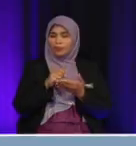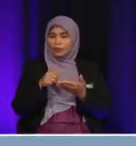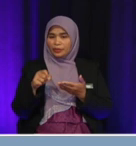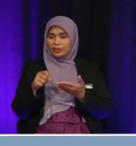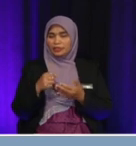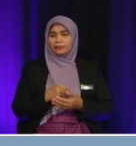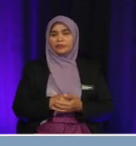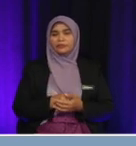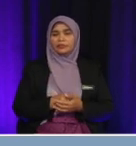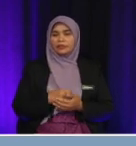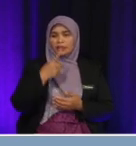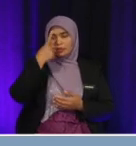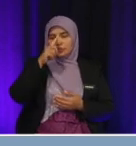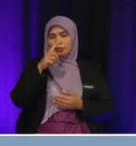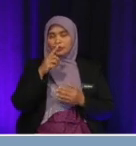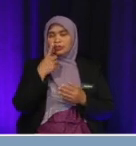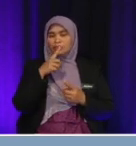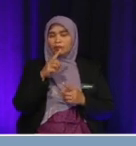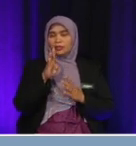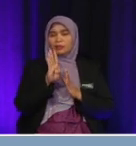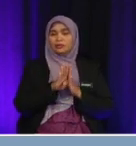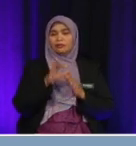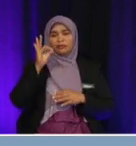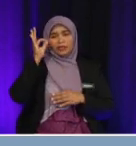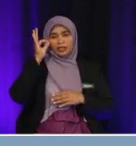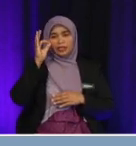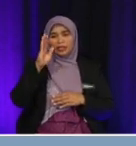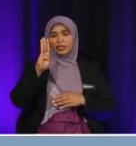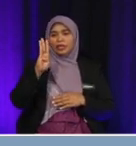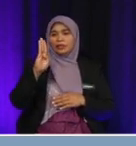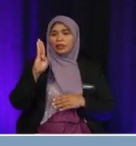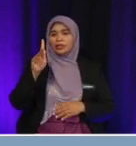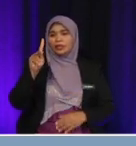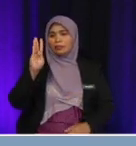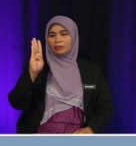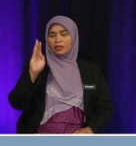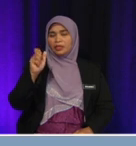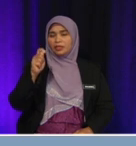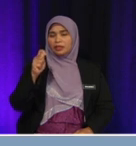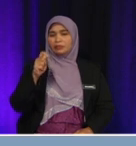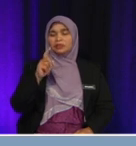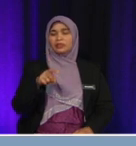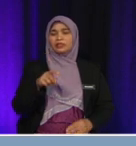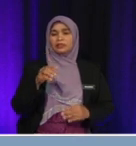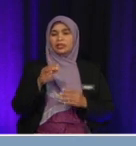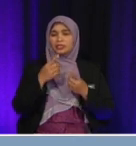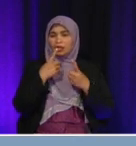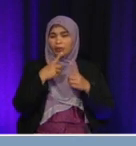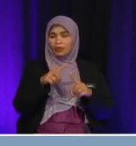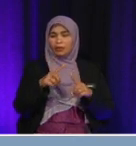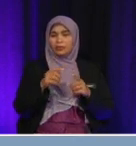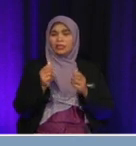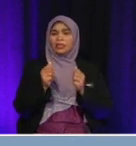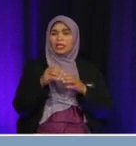murid untuk jawapan kemahiran berfikir Aras tinggi murid memerlukan menjawab ataupun menulis jawapan